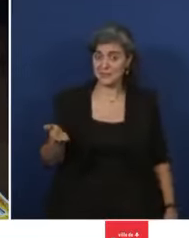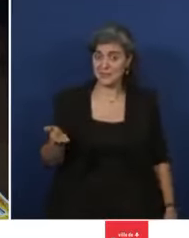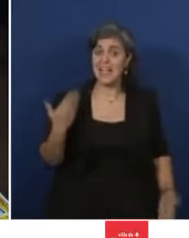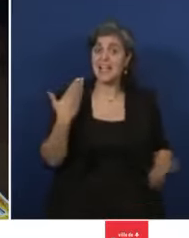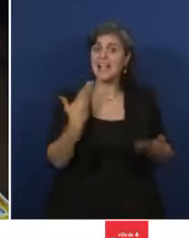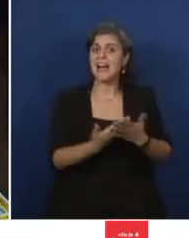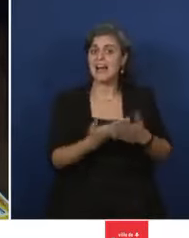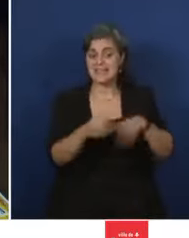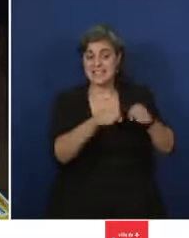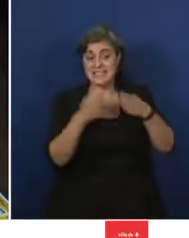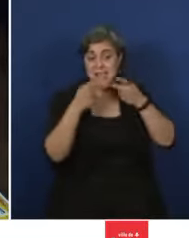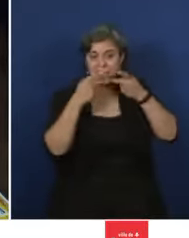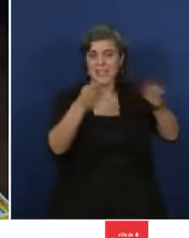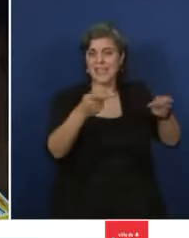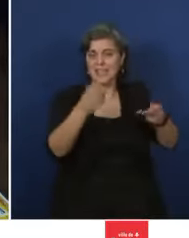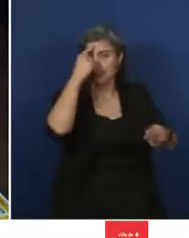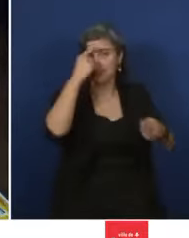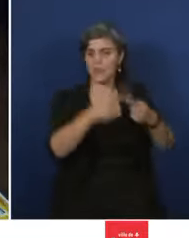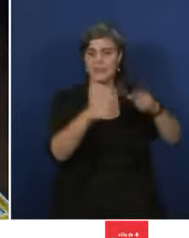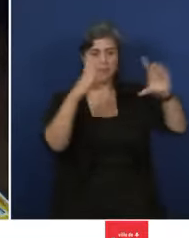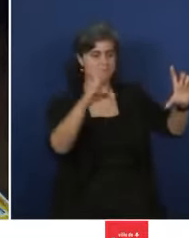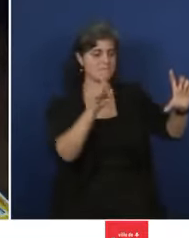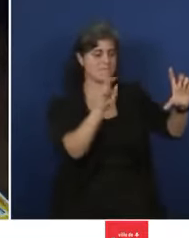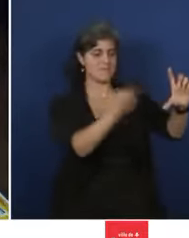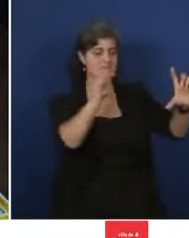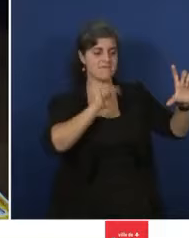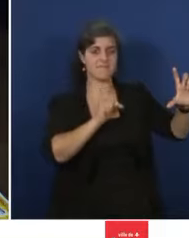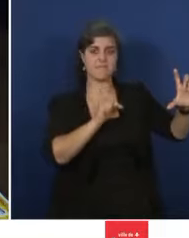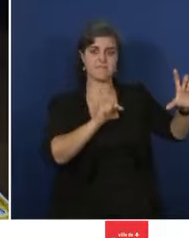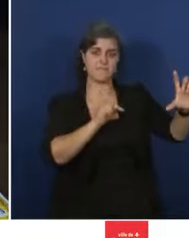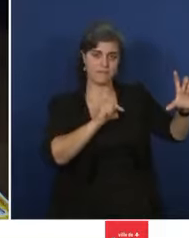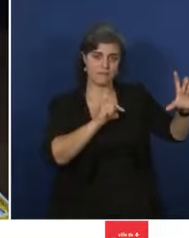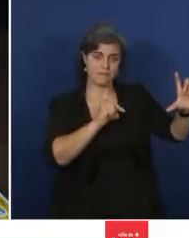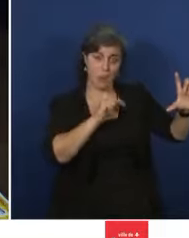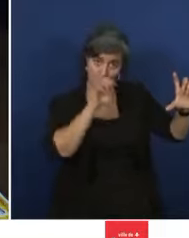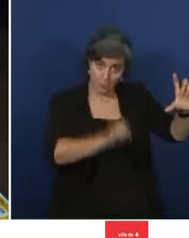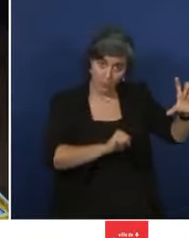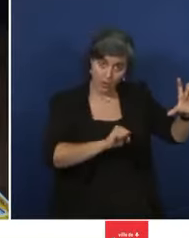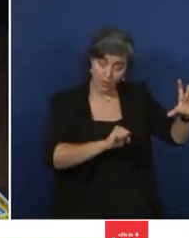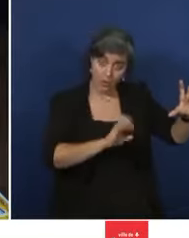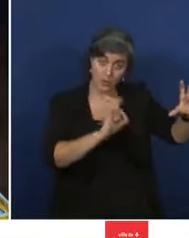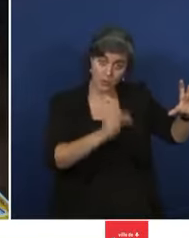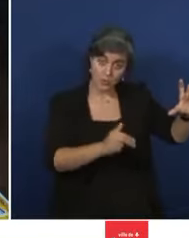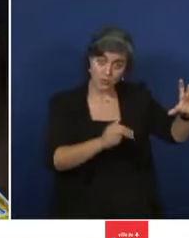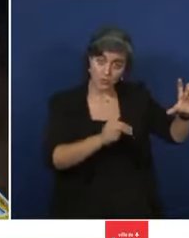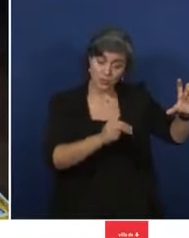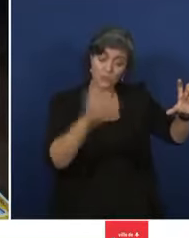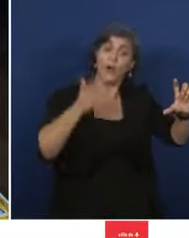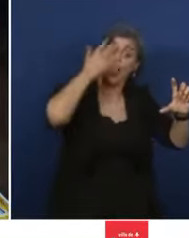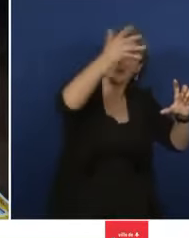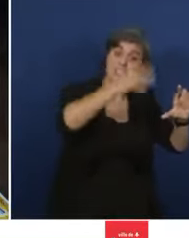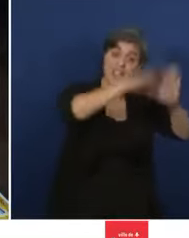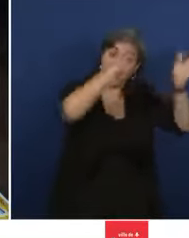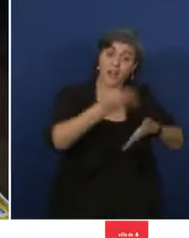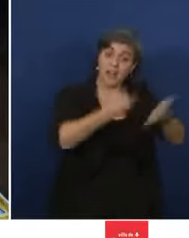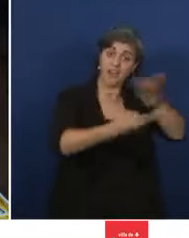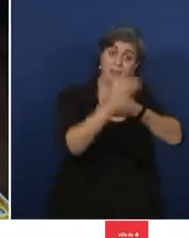système déclaratif sur l'horodateur peut-il être envisagé sur les futurs horodateurs et tant qu'à